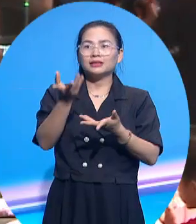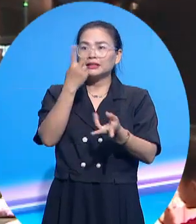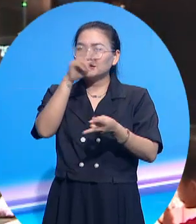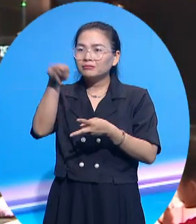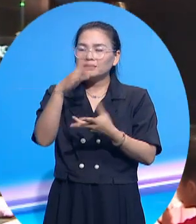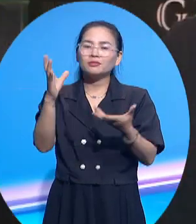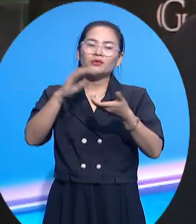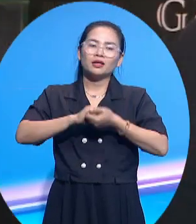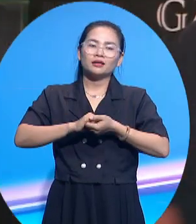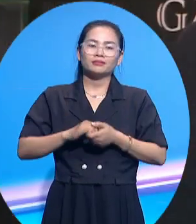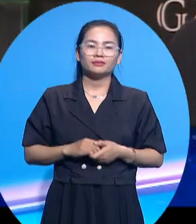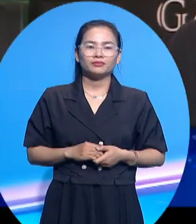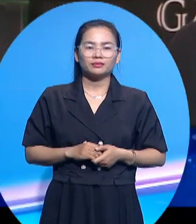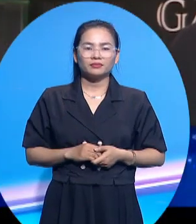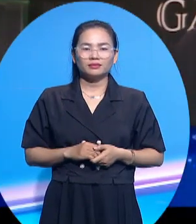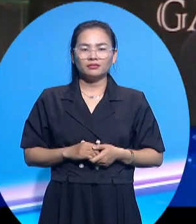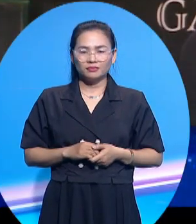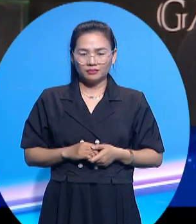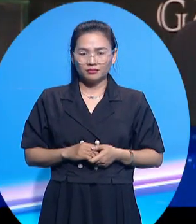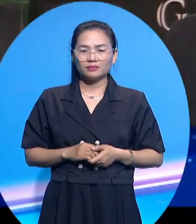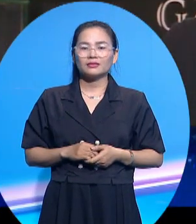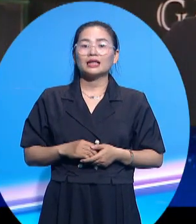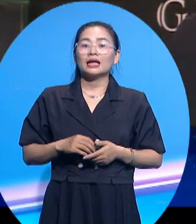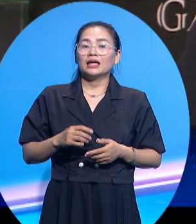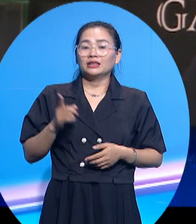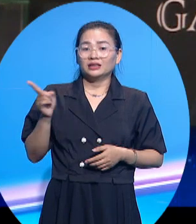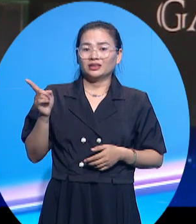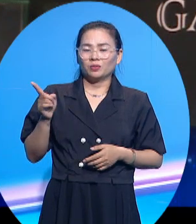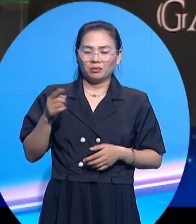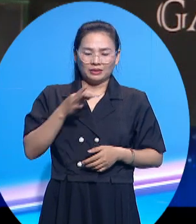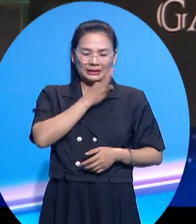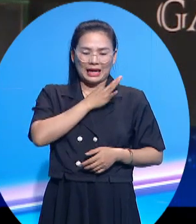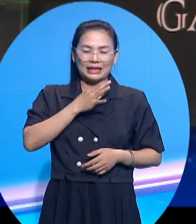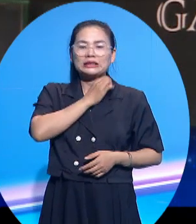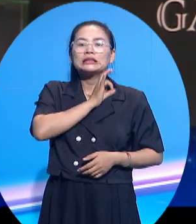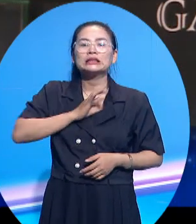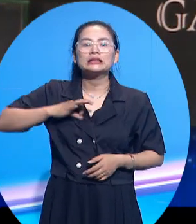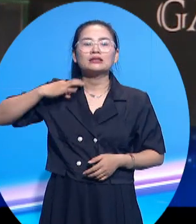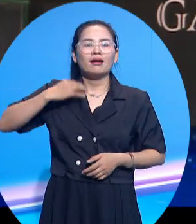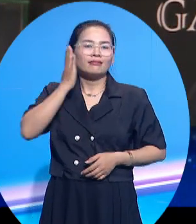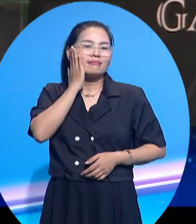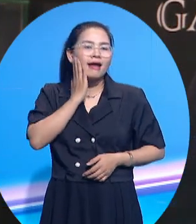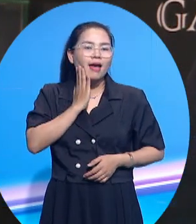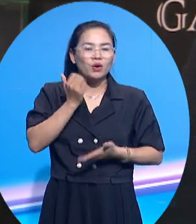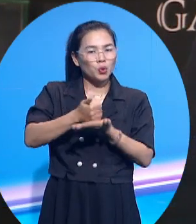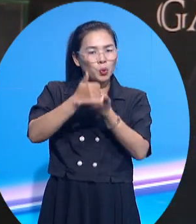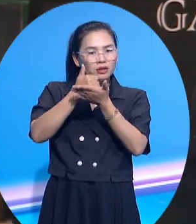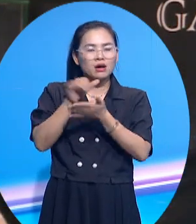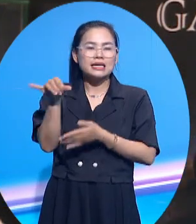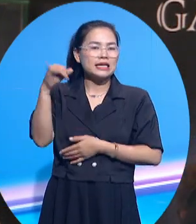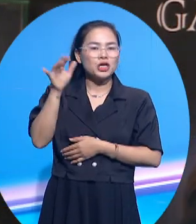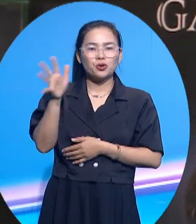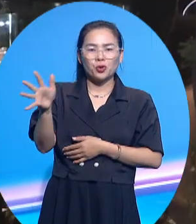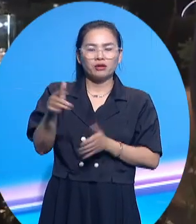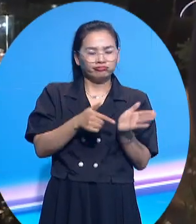ngành. Thương hiệu Novecentono Vatanove là thương hiệu trang sức nổi tiếng từ đất nước Ý với lịch sử hình thành gần 40 năm.